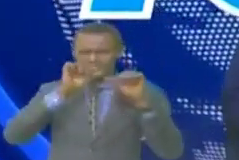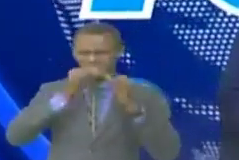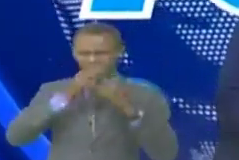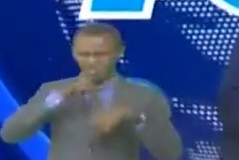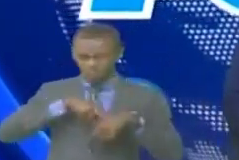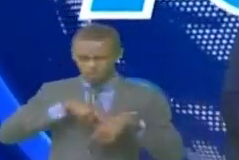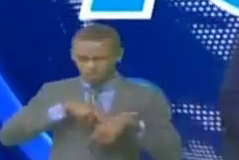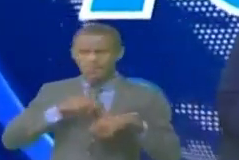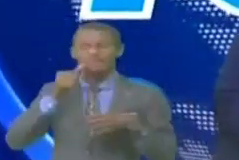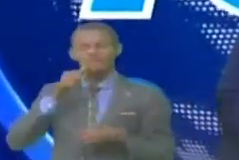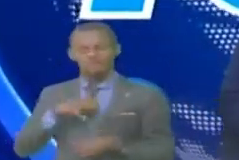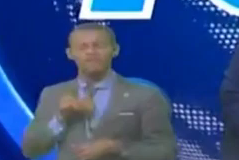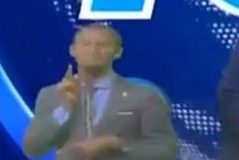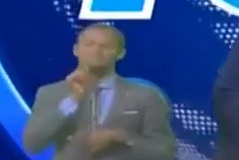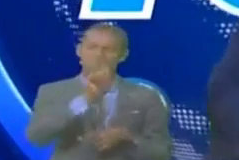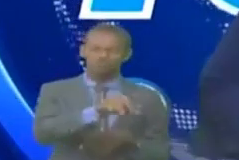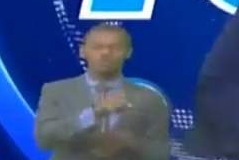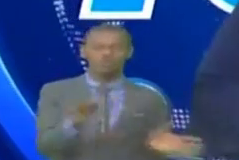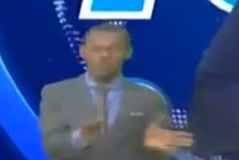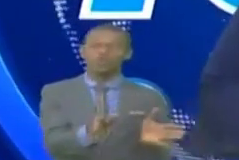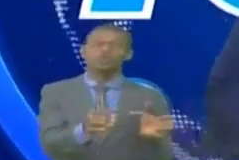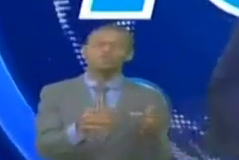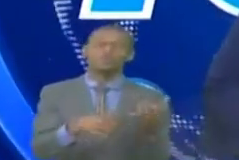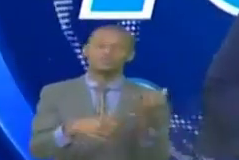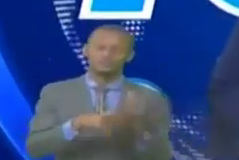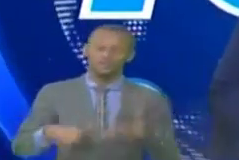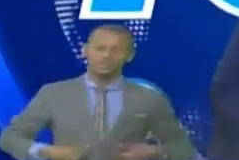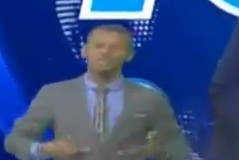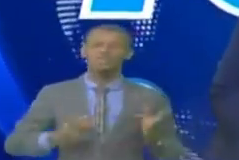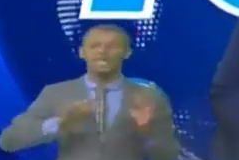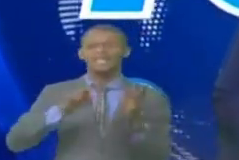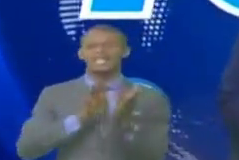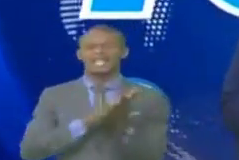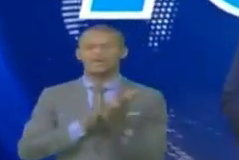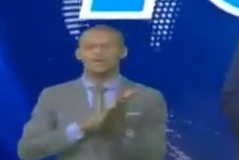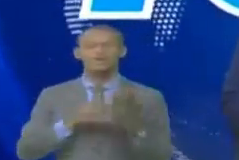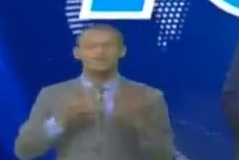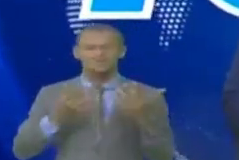la jeunesse d'aller à l'école. C'est la fin de ce journal.